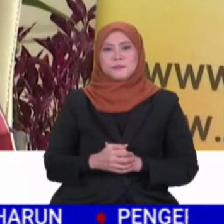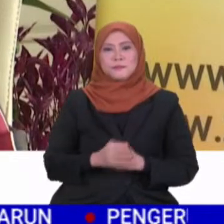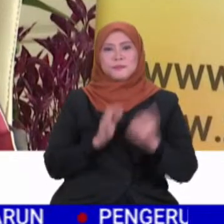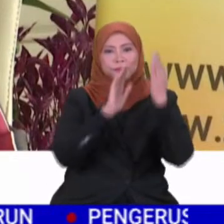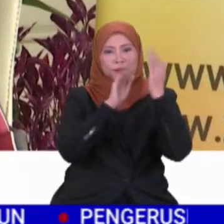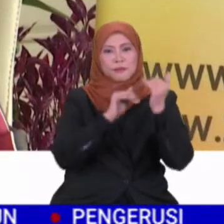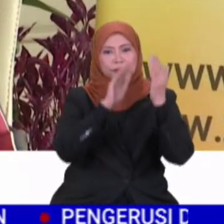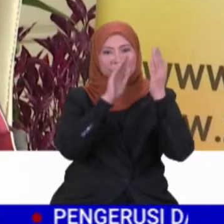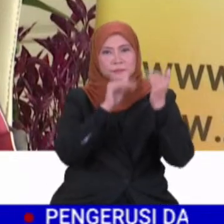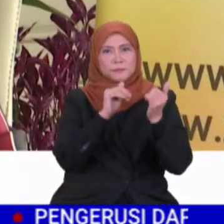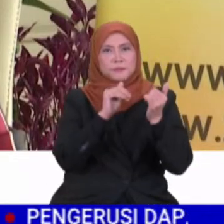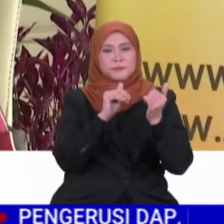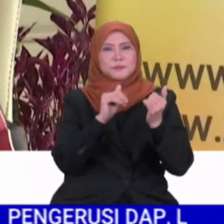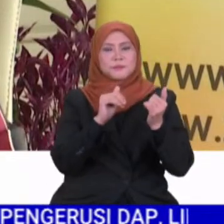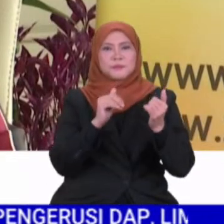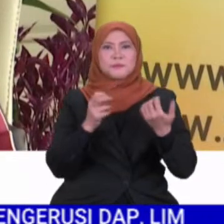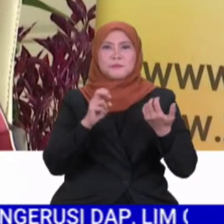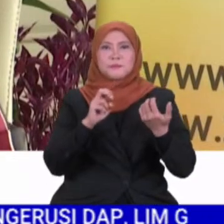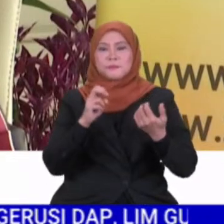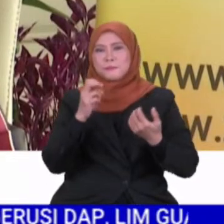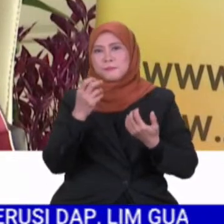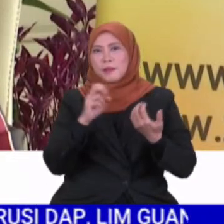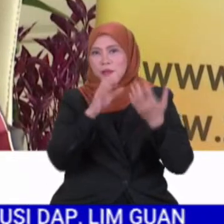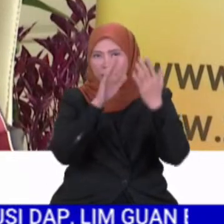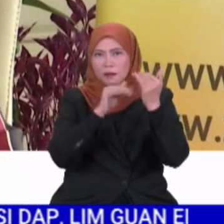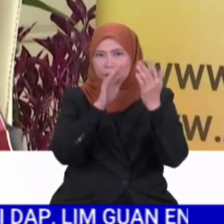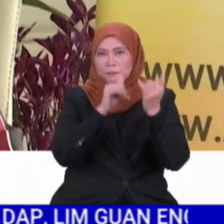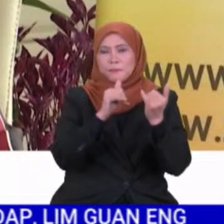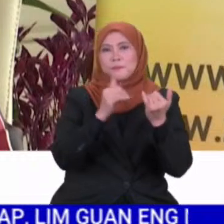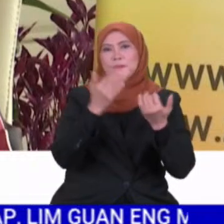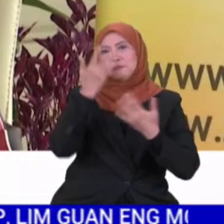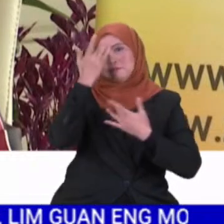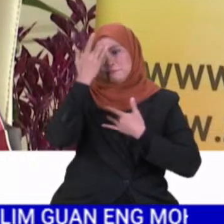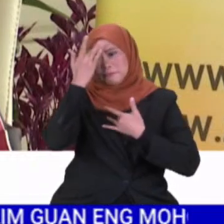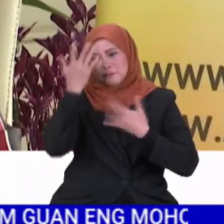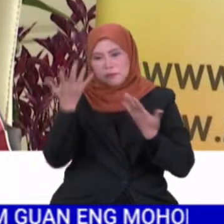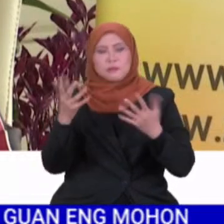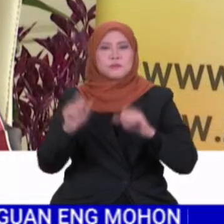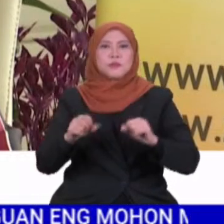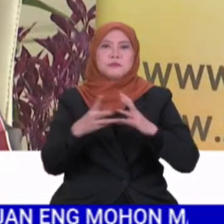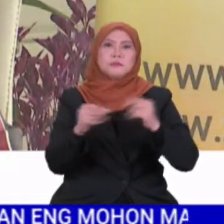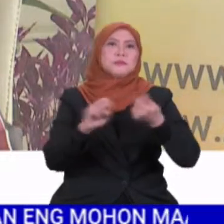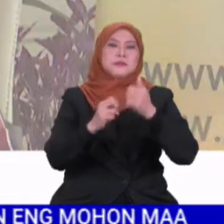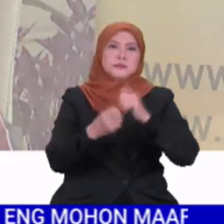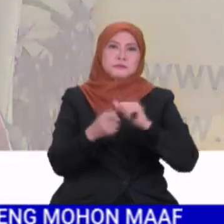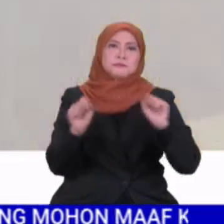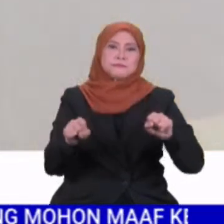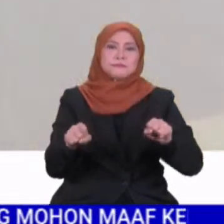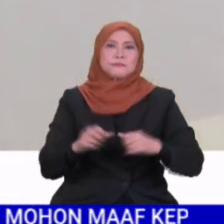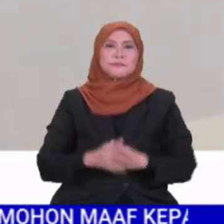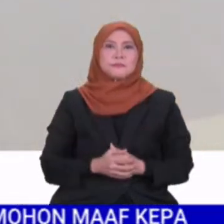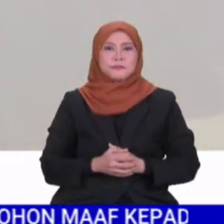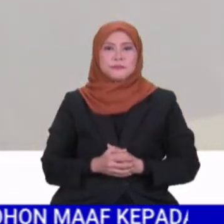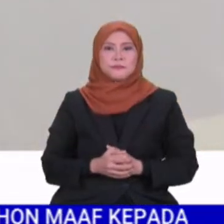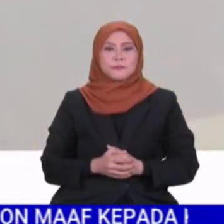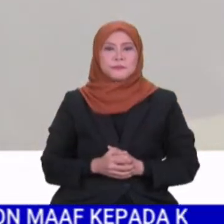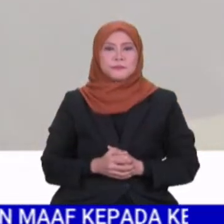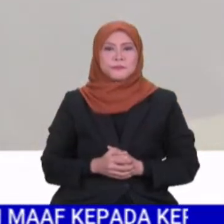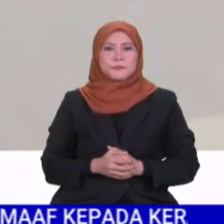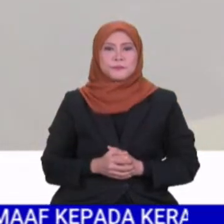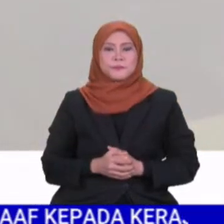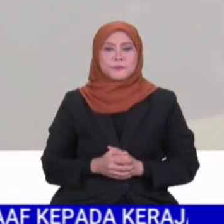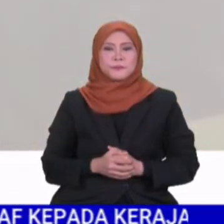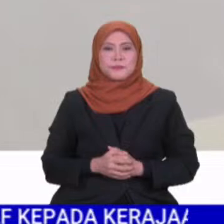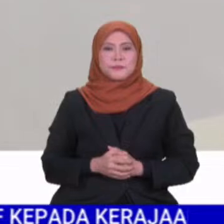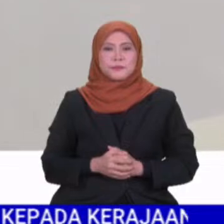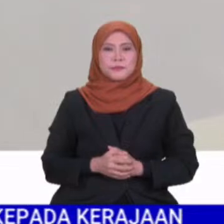bahawa isu-isu ataupun masalah-masalah yang dihadapi dapat kita selesaikan dengan sebaik mungkin. Dan ini merupakan langkah